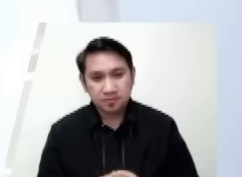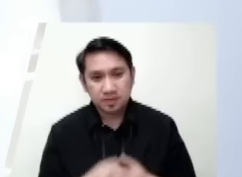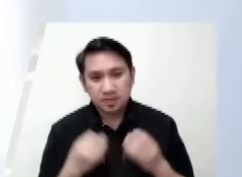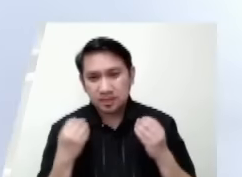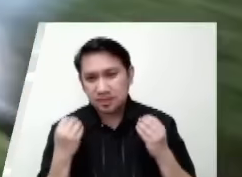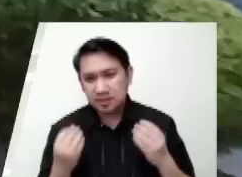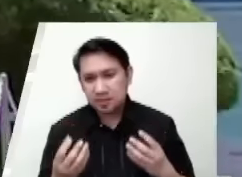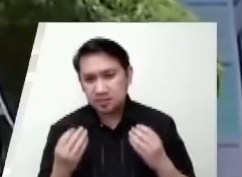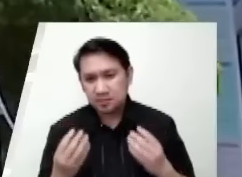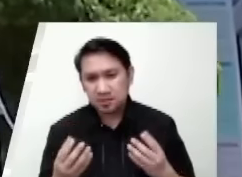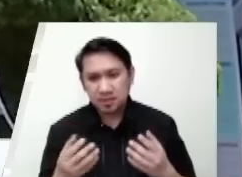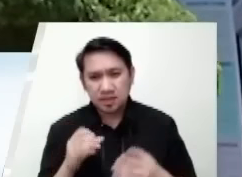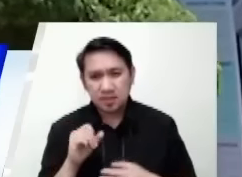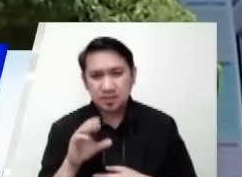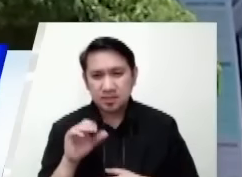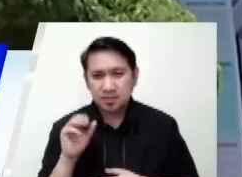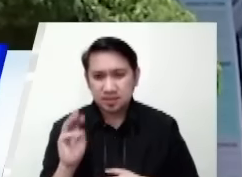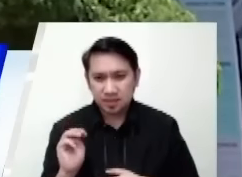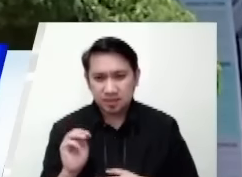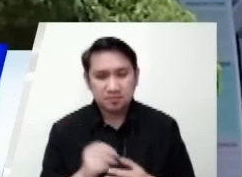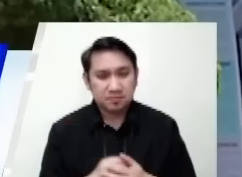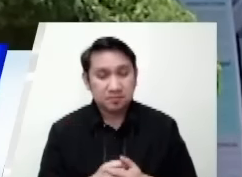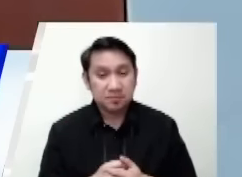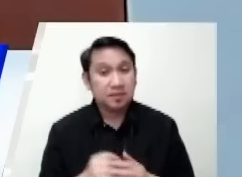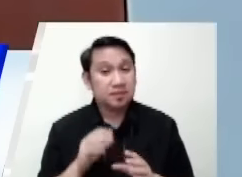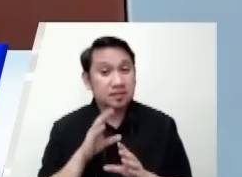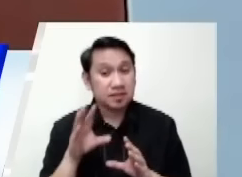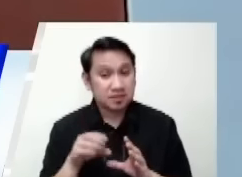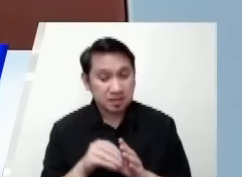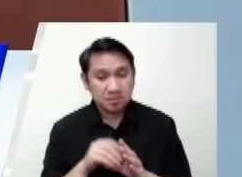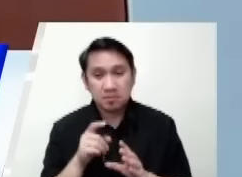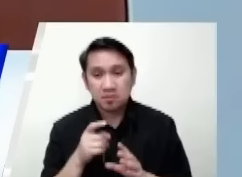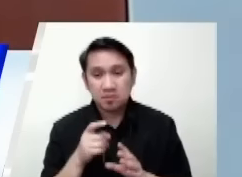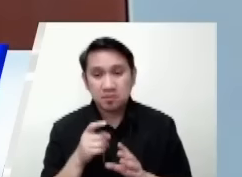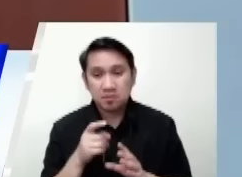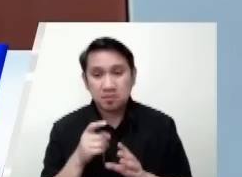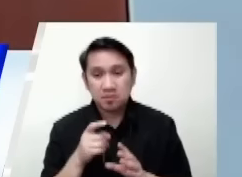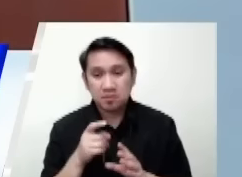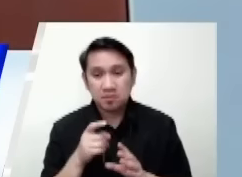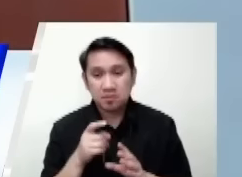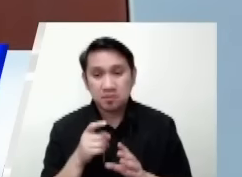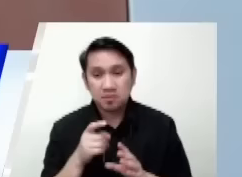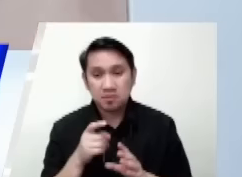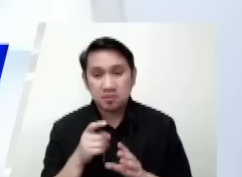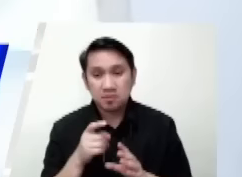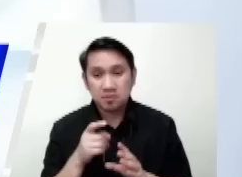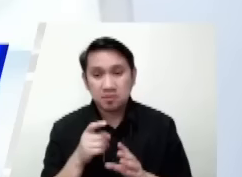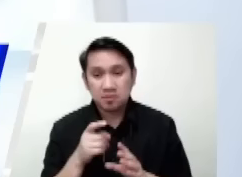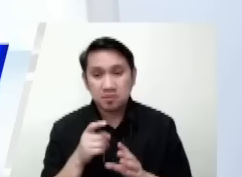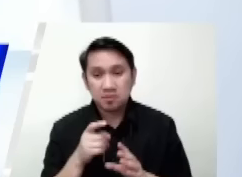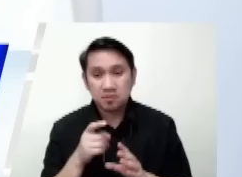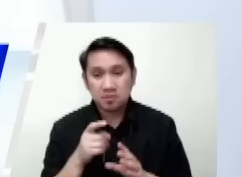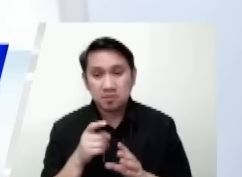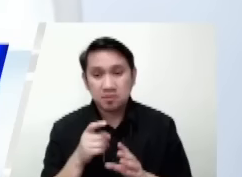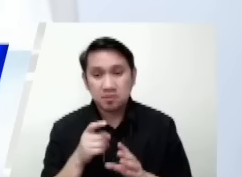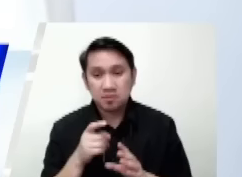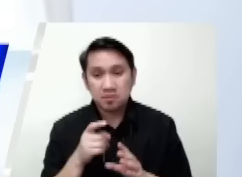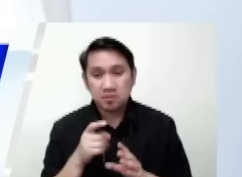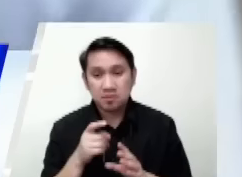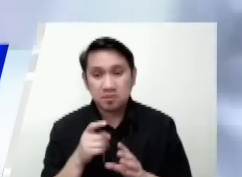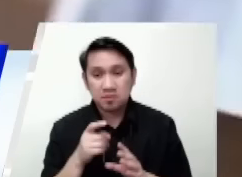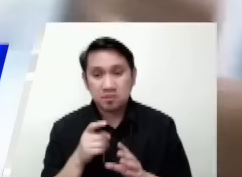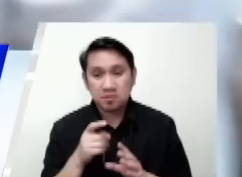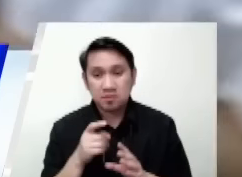scam. Kabilang yan sa direktiba ng bagong director ng National Bureau of Investigation na si Retired Judge Jaime